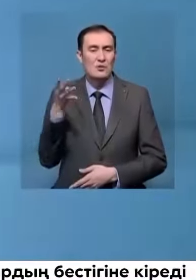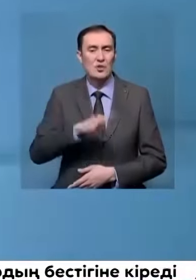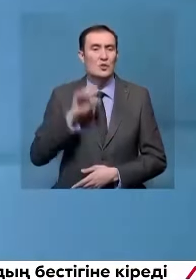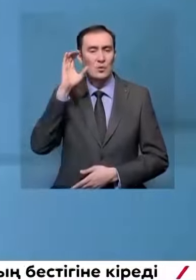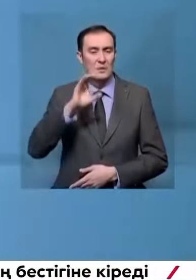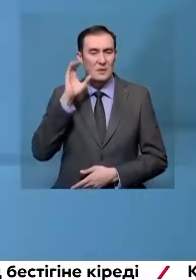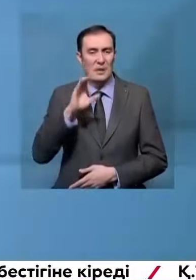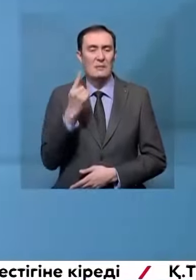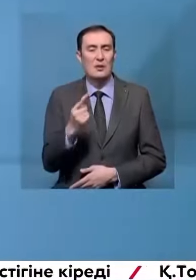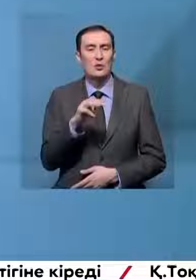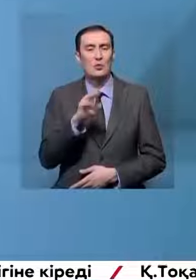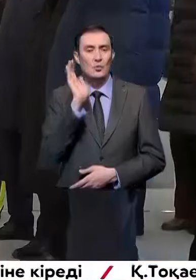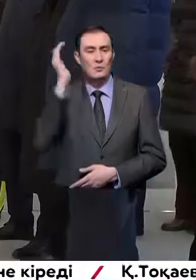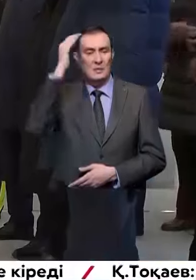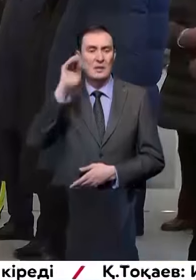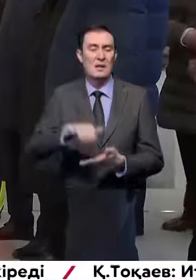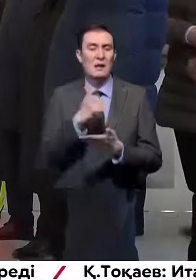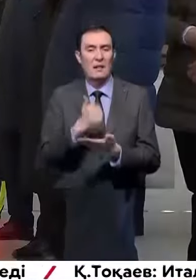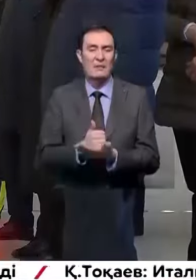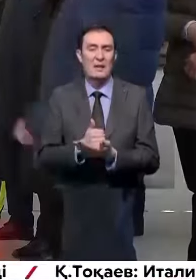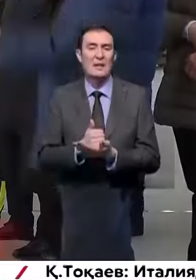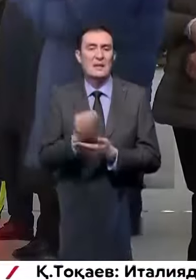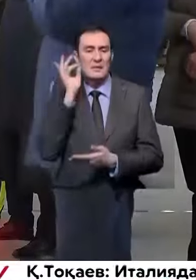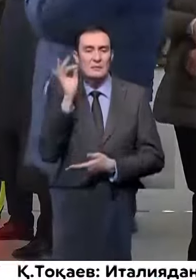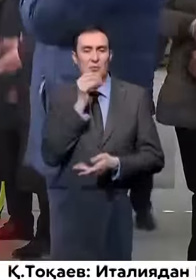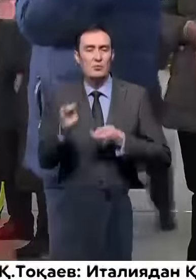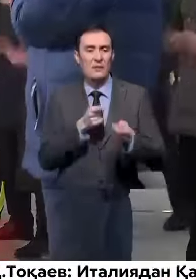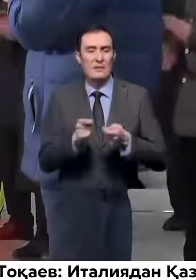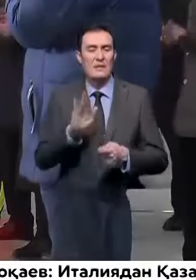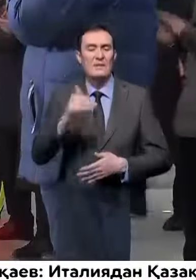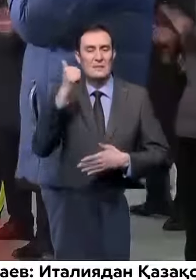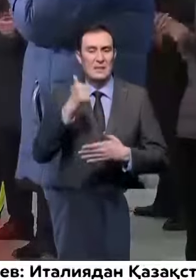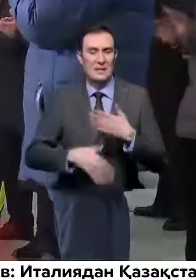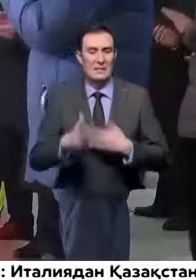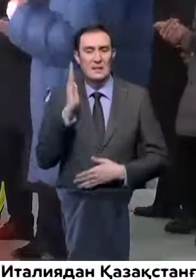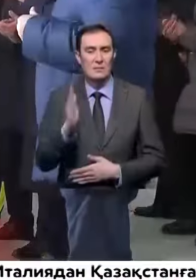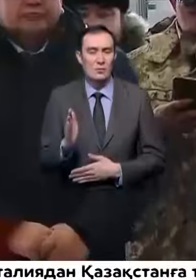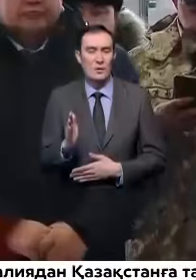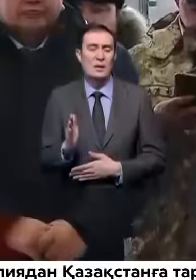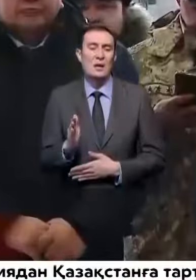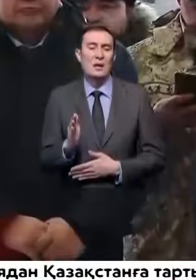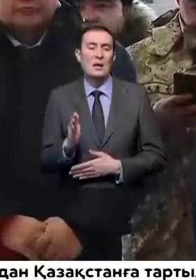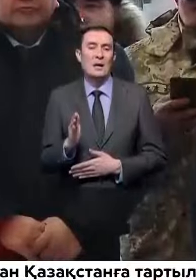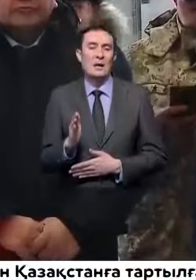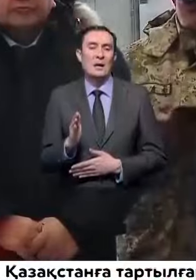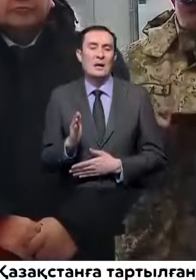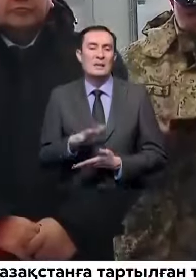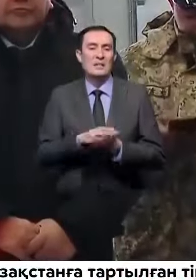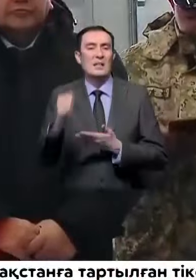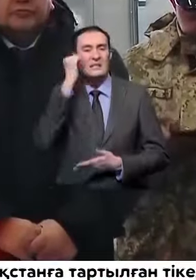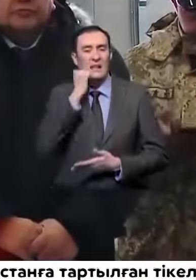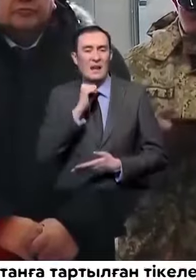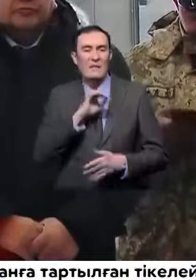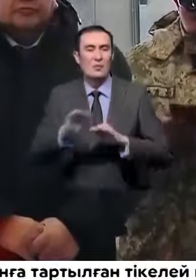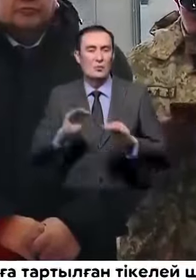Китаем, 4 с Узбекистаном, 1 с Туркменистаном и, главное, диспетчерское управление в столице. Будет снесена